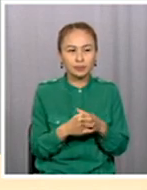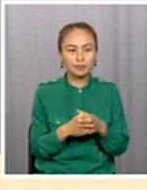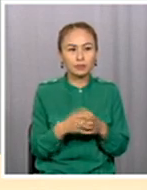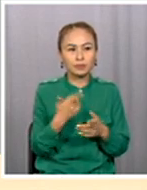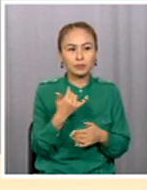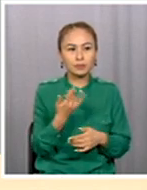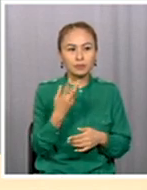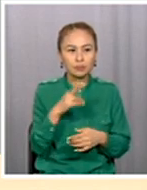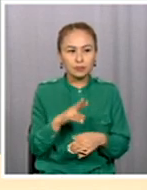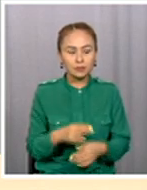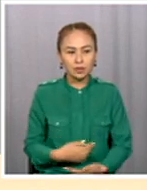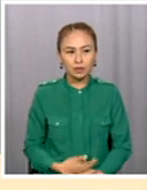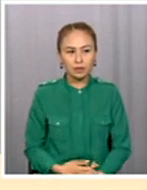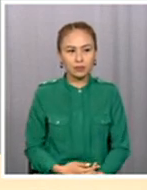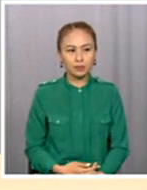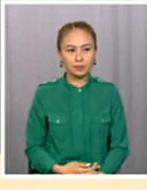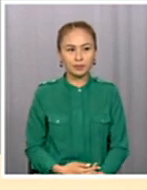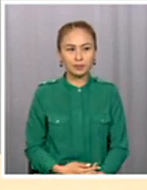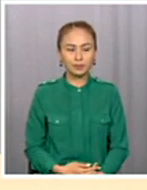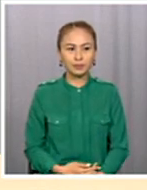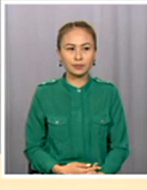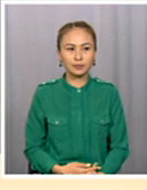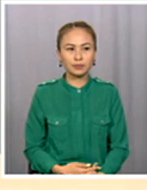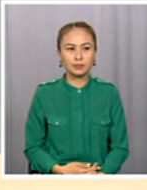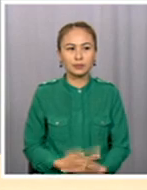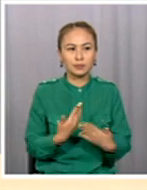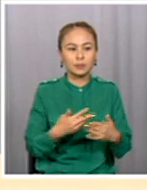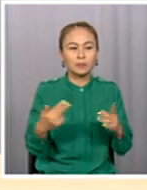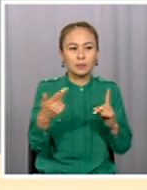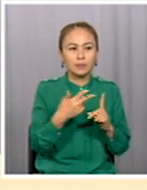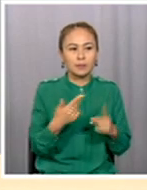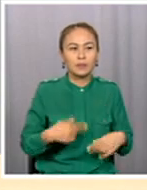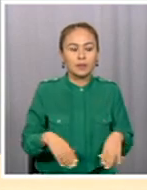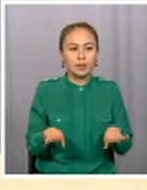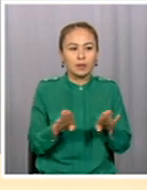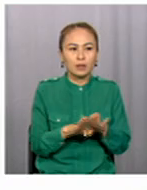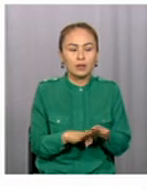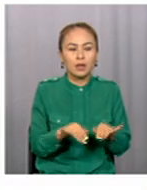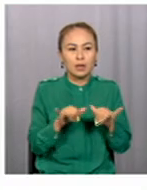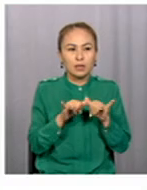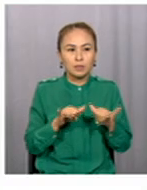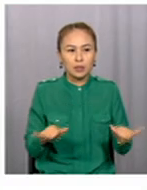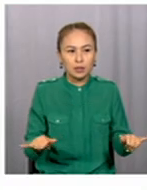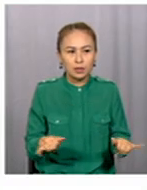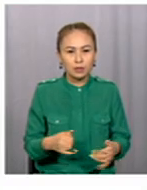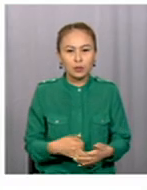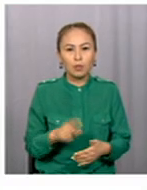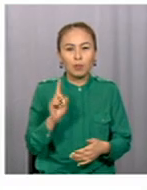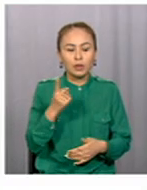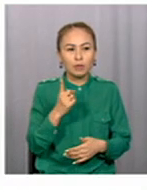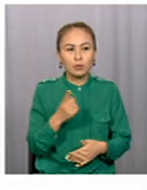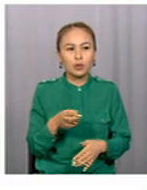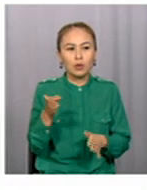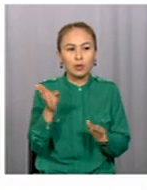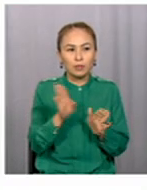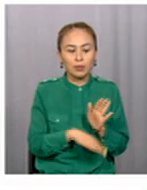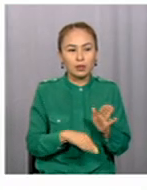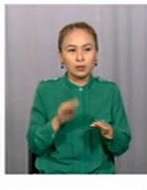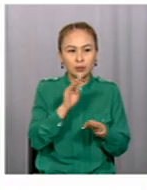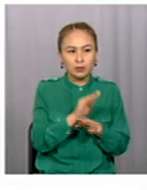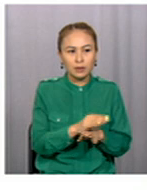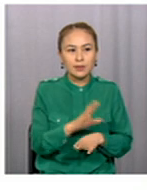глаголом. Ребята, это предложение распространенное, потому что кроме подлежащего